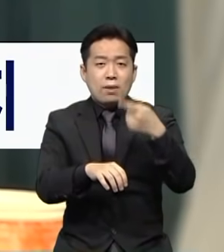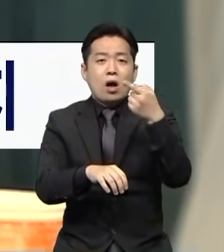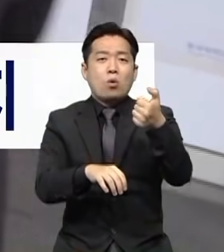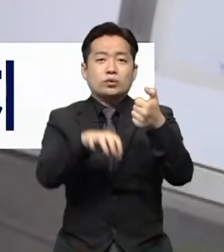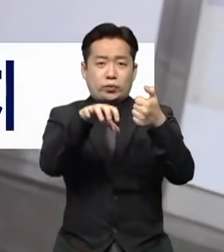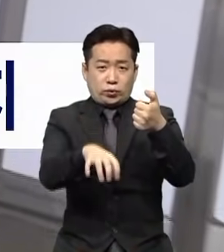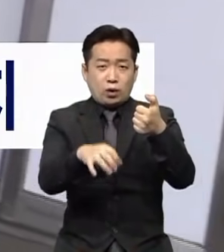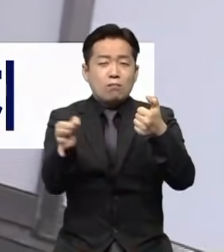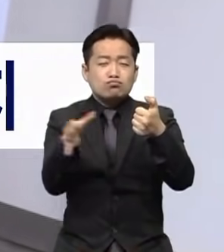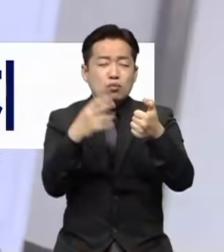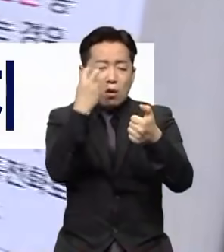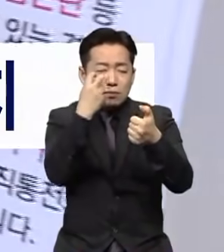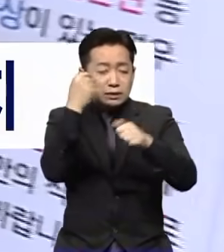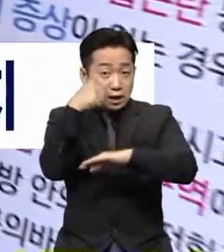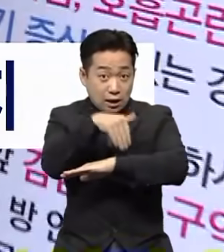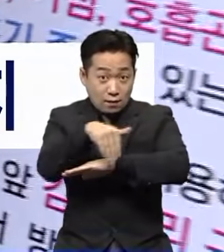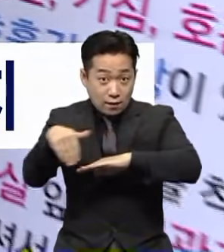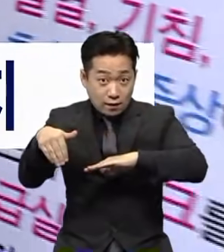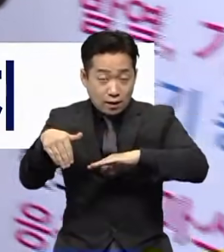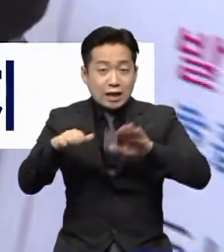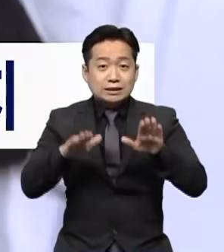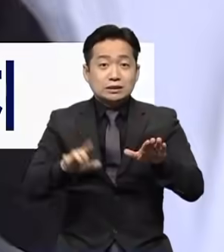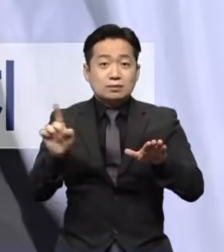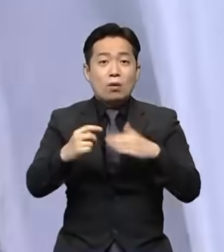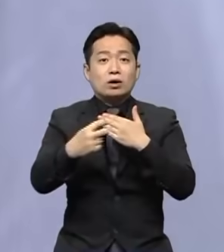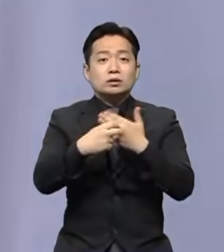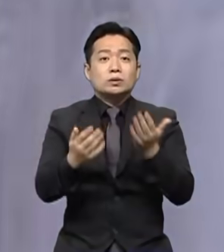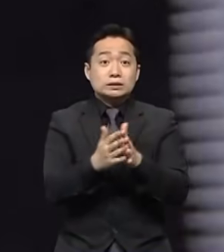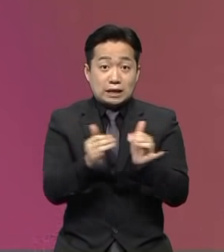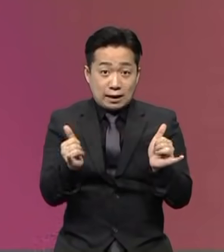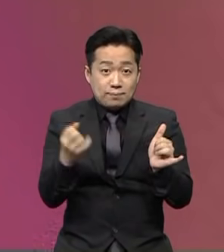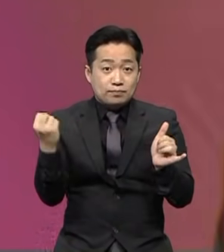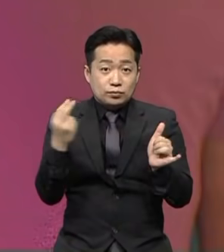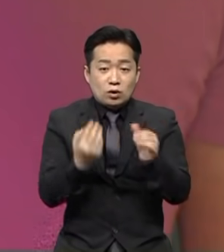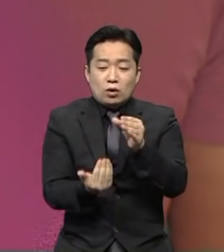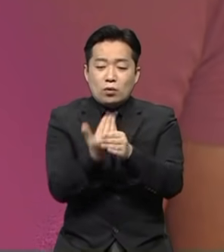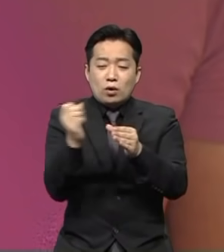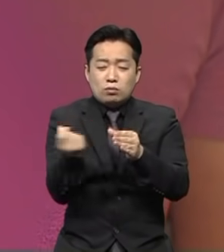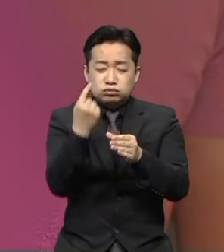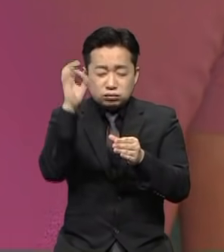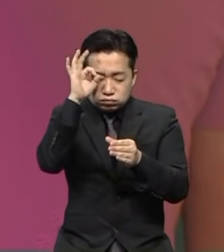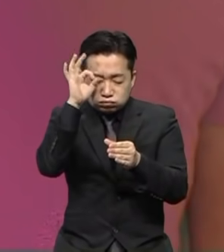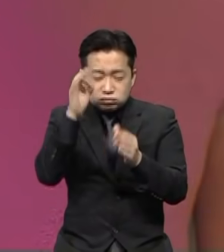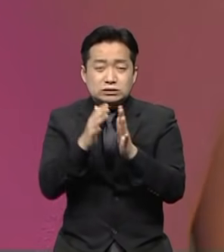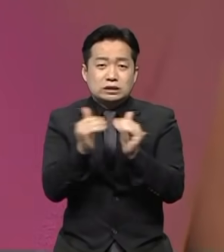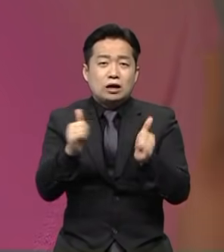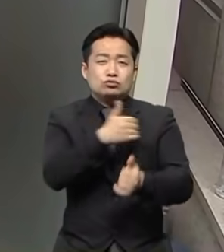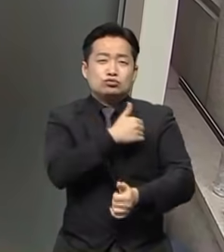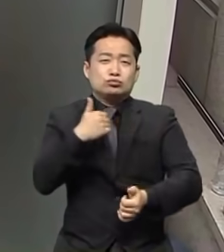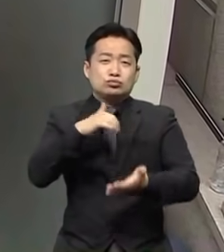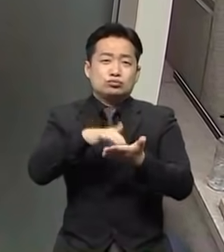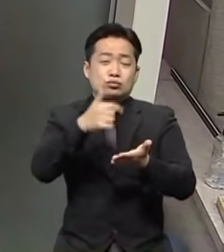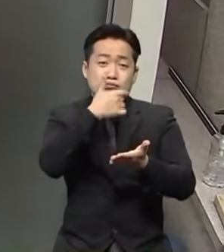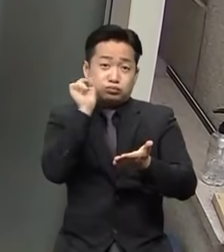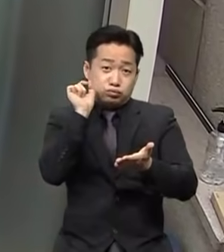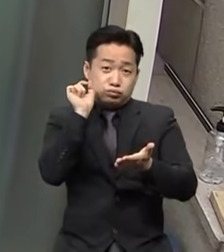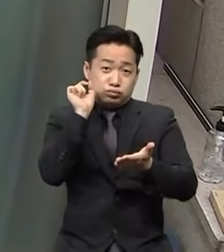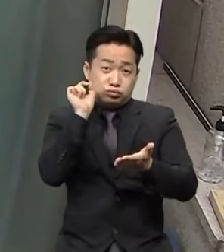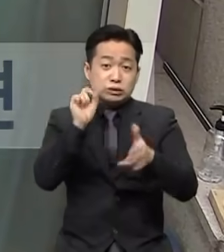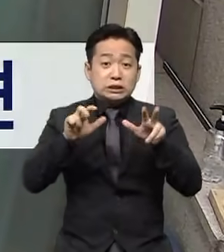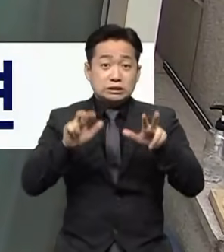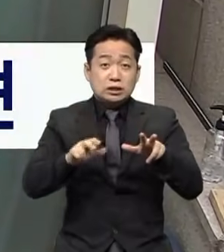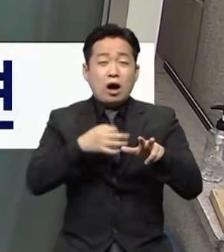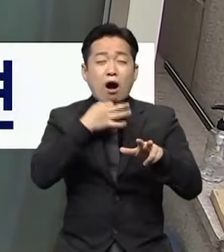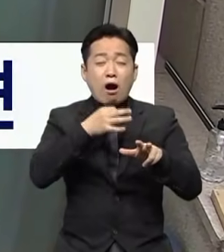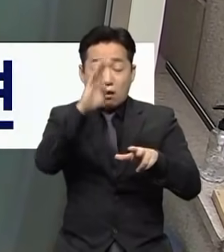무료 검사를 할 계획인데 아직 의료진과 역학조사 인력을 충분히 확보하지 못한 상태입니다. 이 때문에